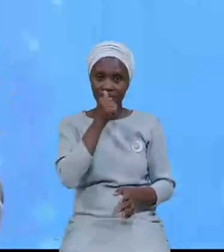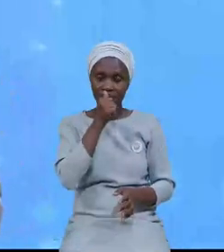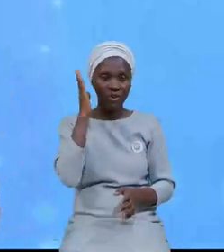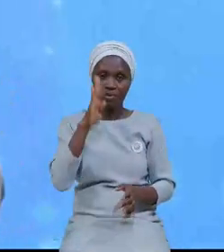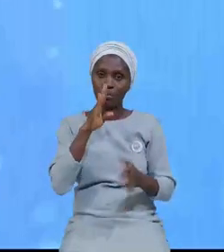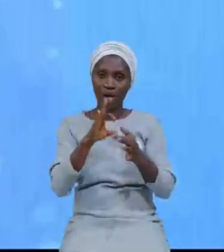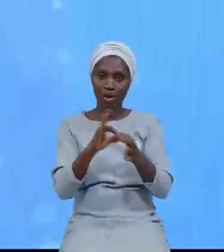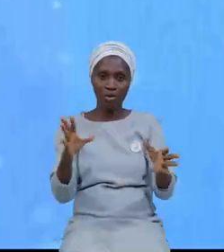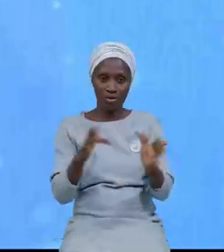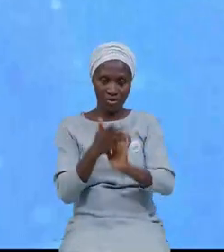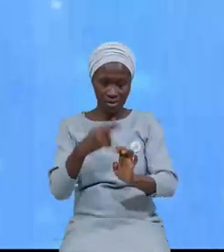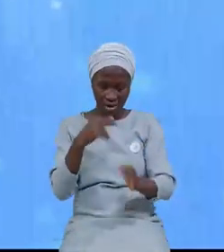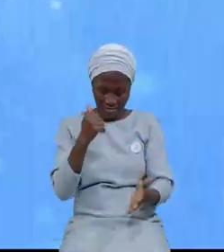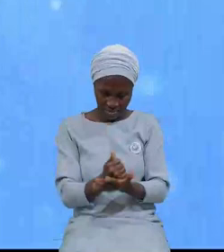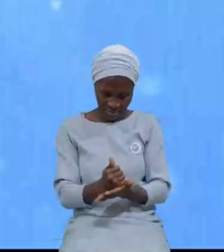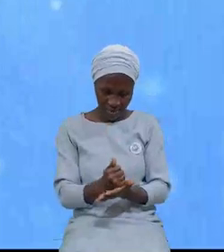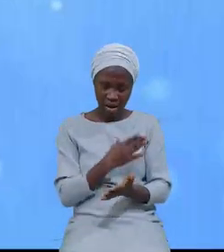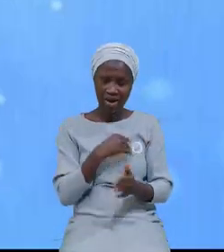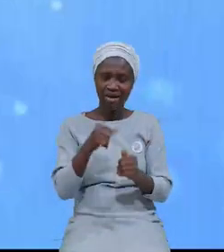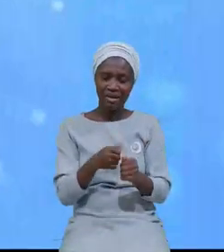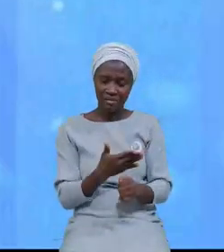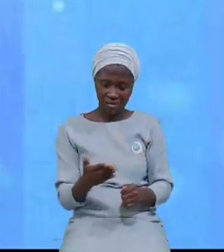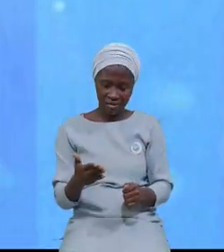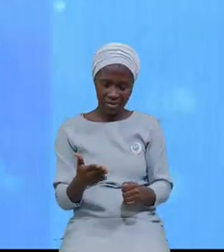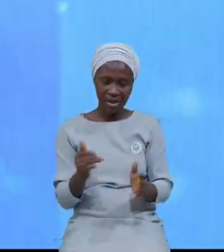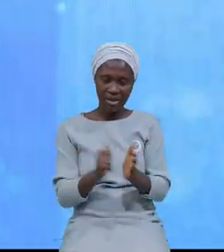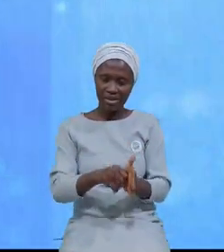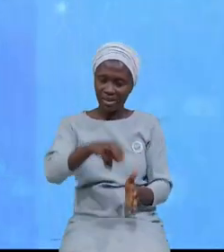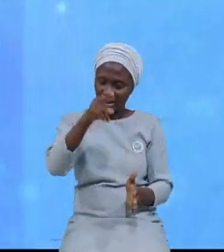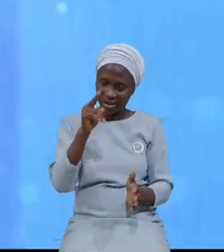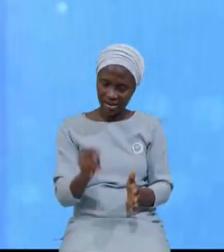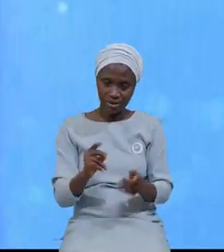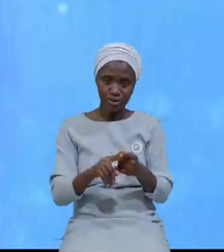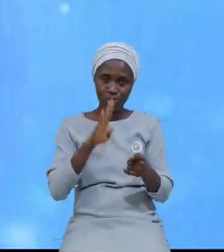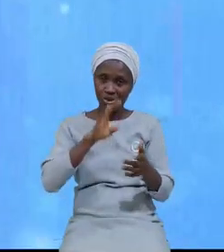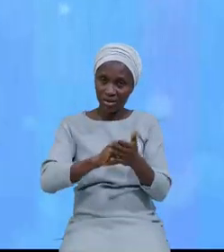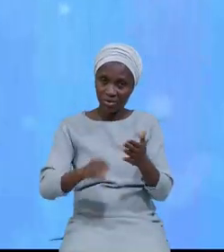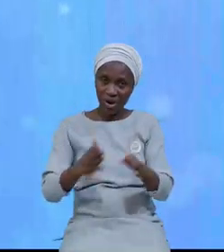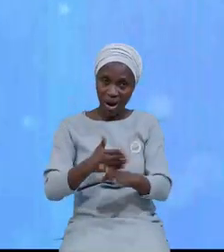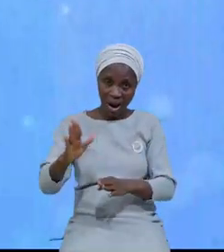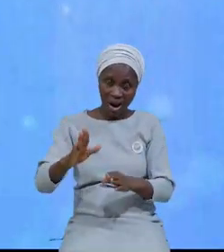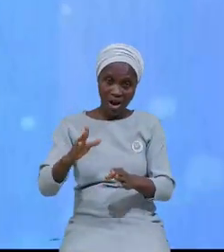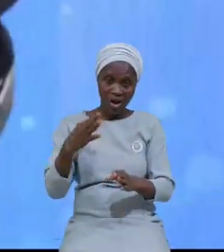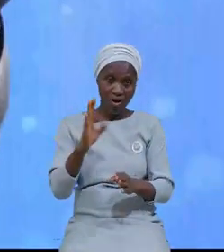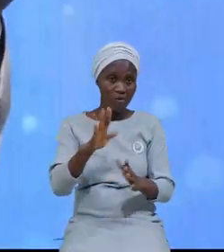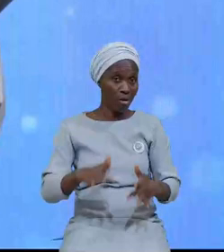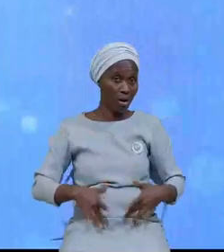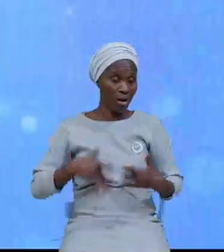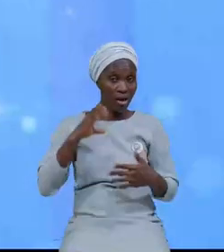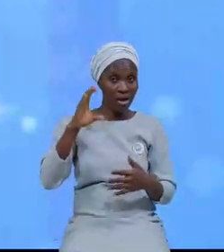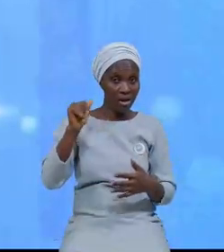muettes seront déliées et tout ce qui doit être ôté de ta vie